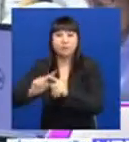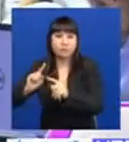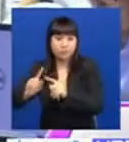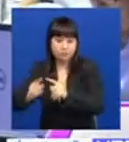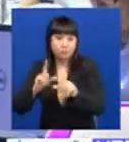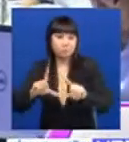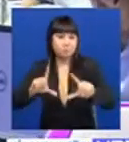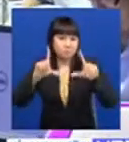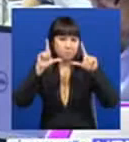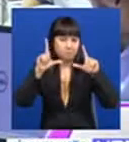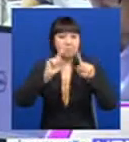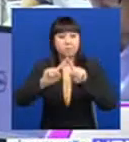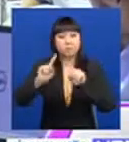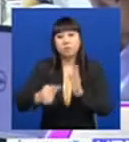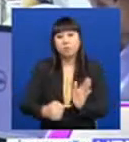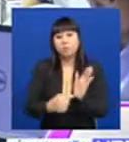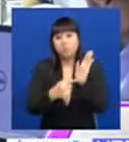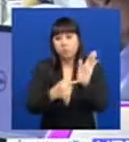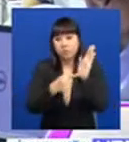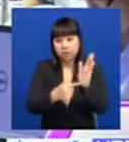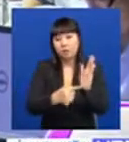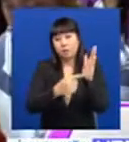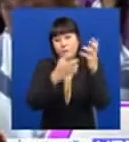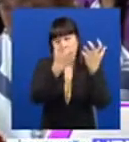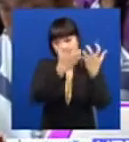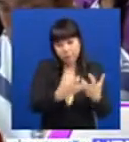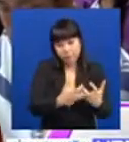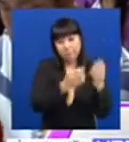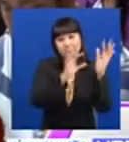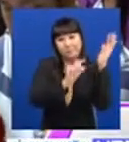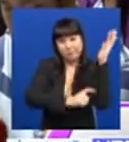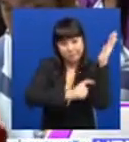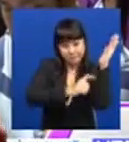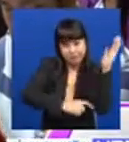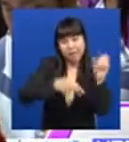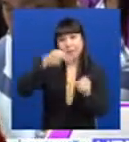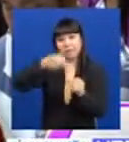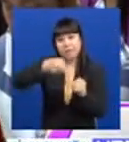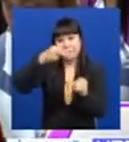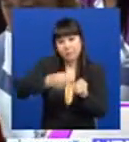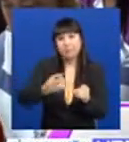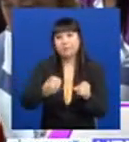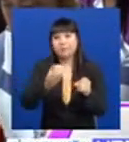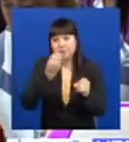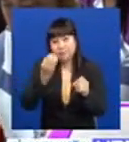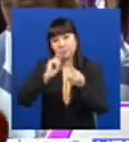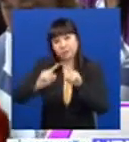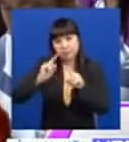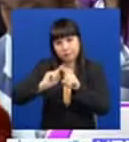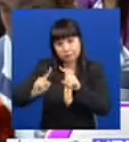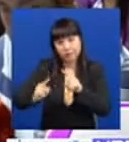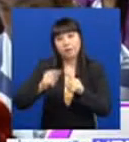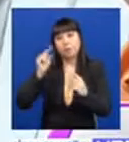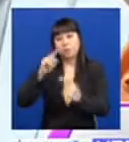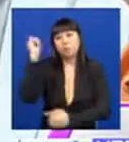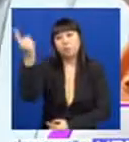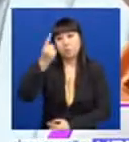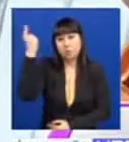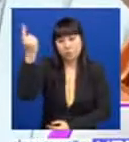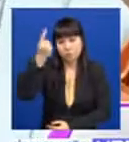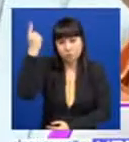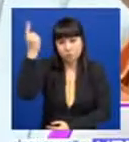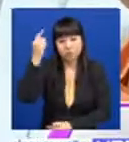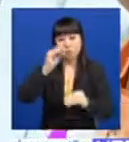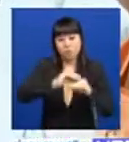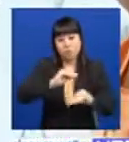โดดเด่นในพื้นที่นะคะอาทิอุตสาหกรรมยางพาราตามน้ำมันอาหารตลอดจนอุตสาหกรรมด้านการท่องเที่ยวและ